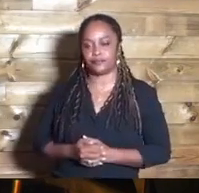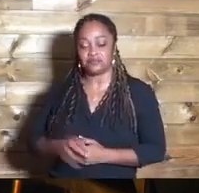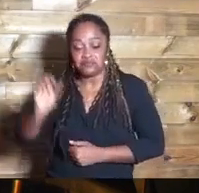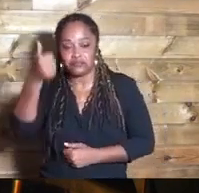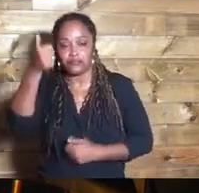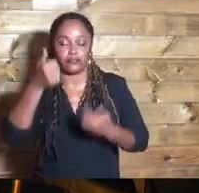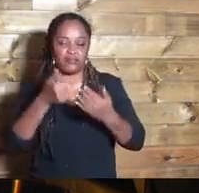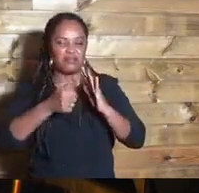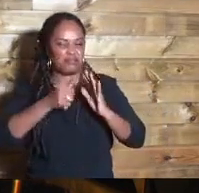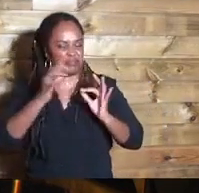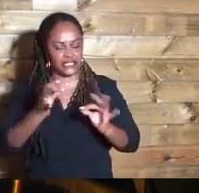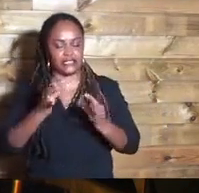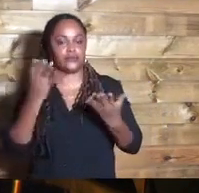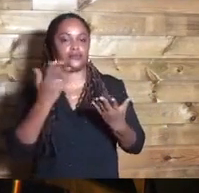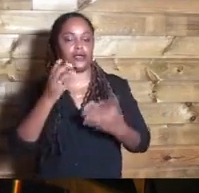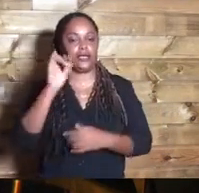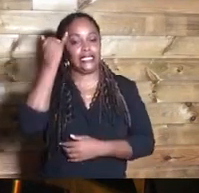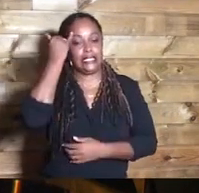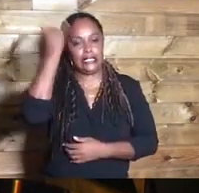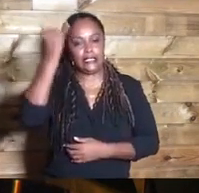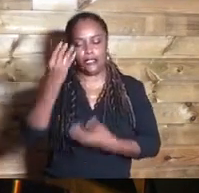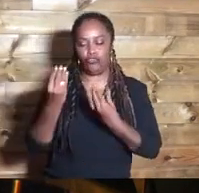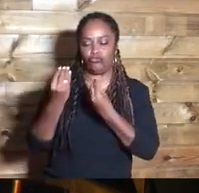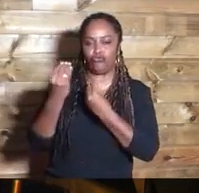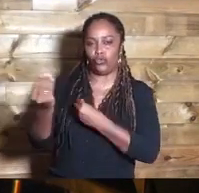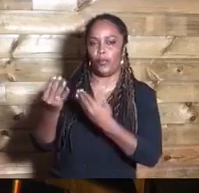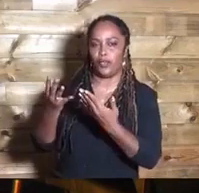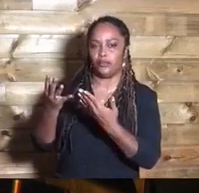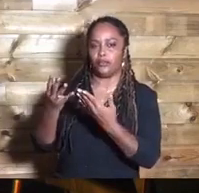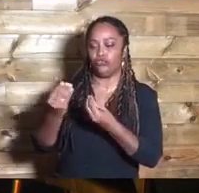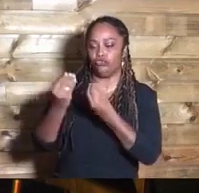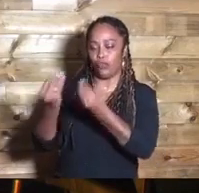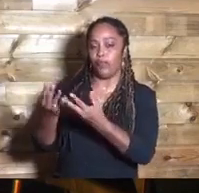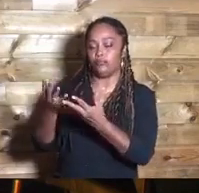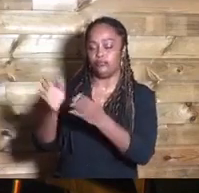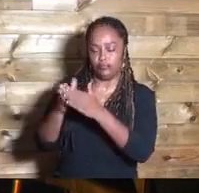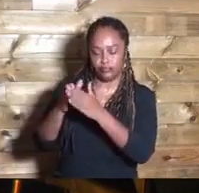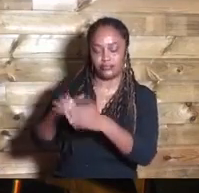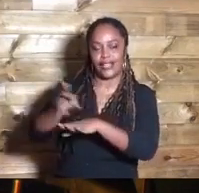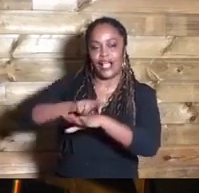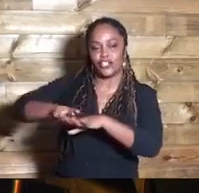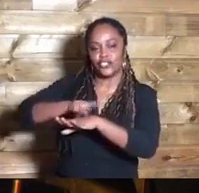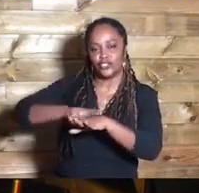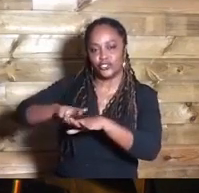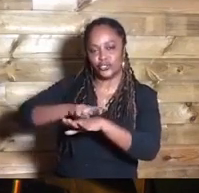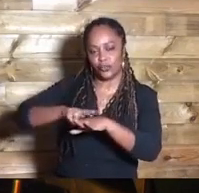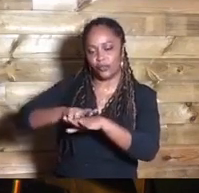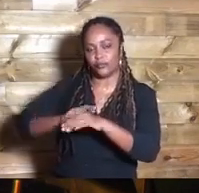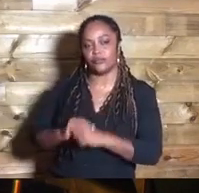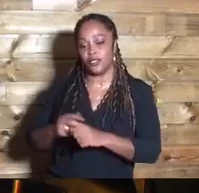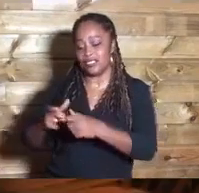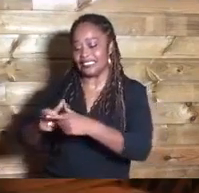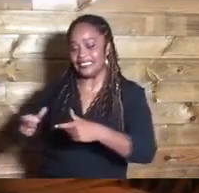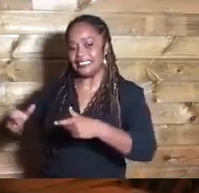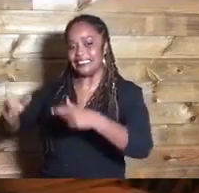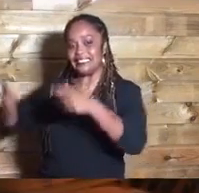nous, c'est demander à la région une subvention de 4 000 € pour nous proposer des citernes, parce que nous avons un